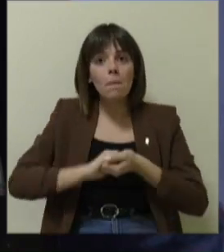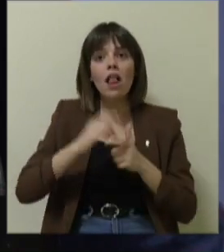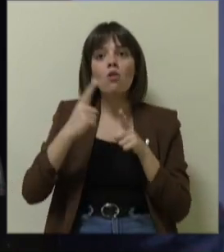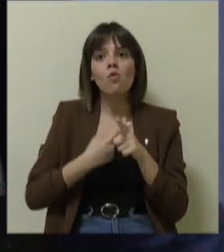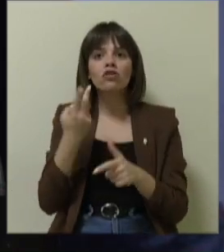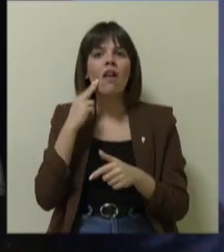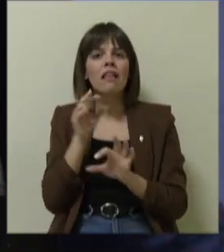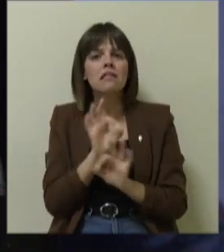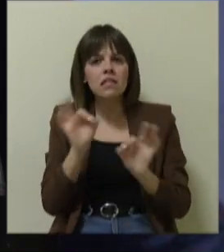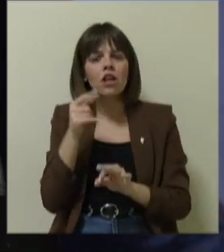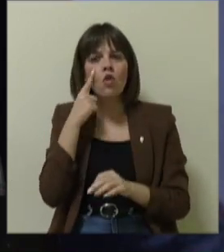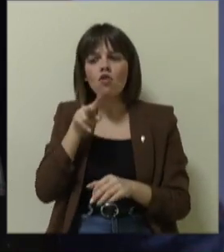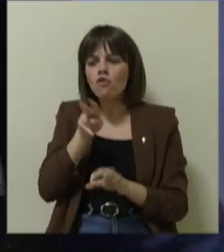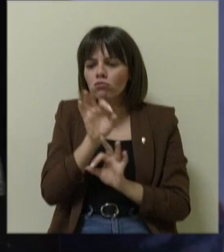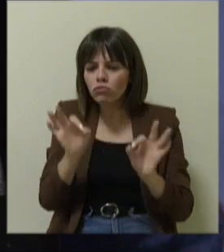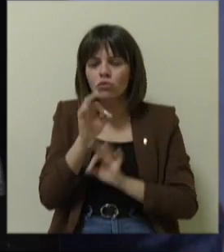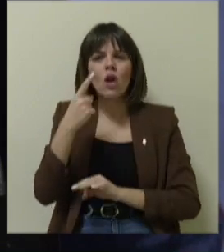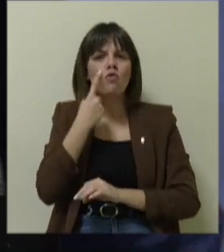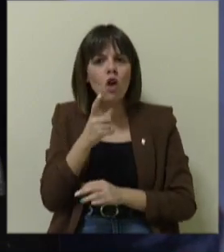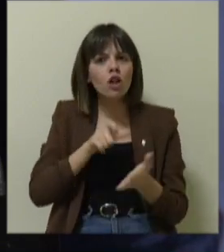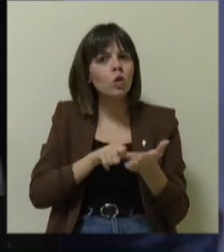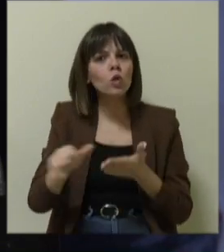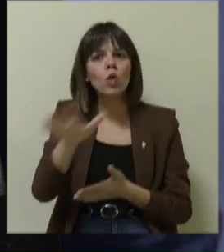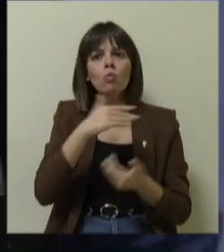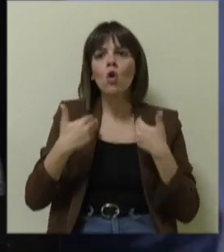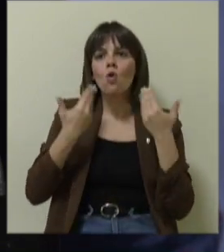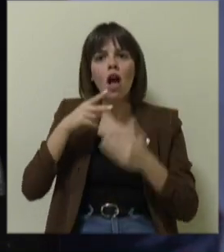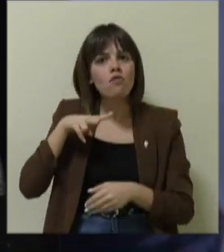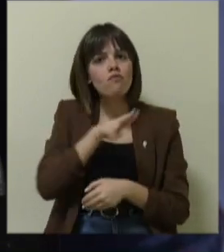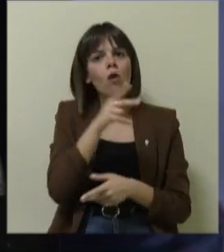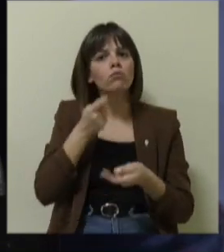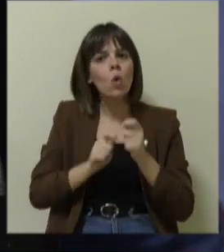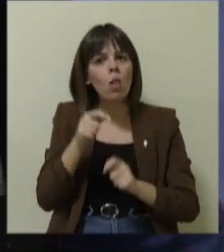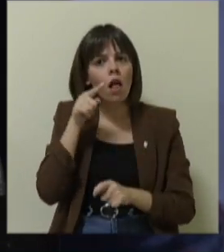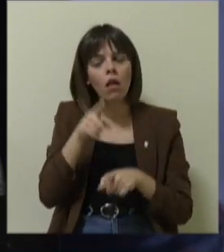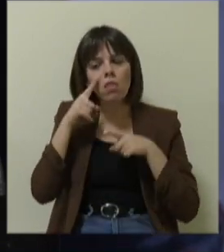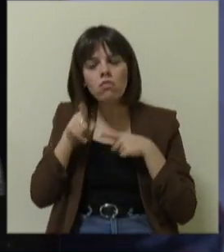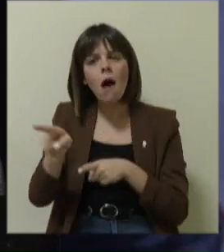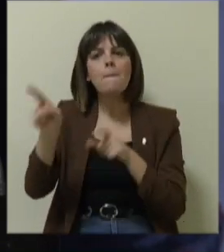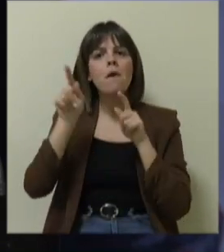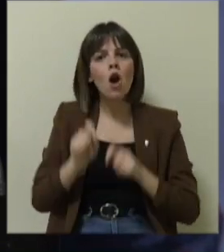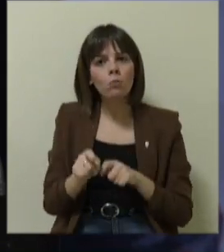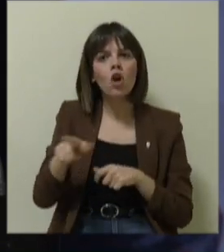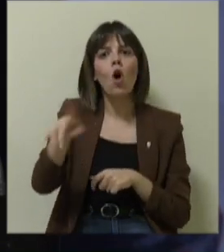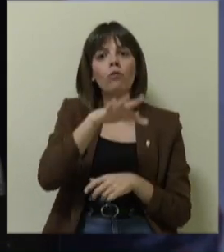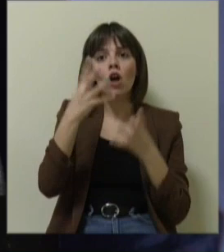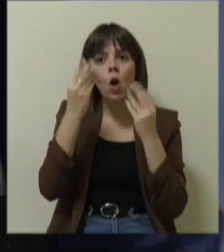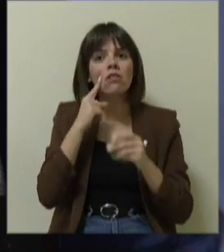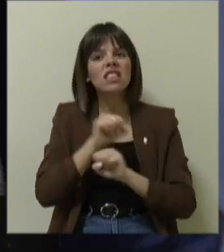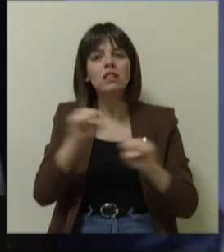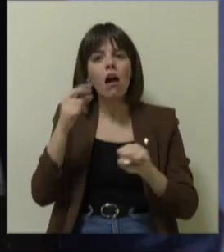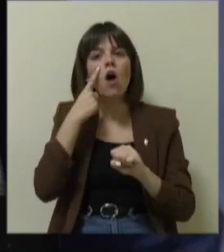usulsüzlük ve yolsuzlukları tüm hukuki yolları kullanarak takip edeceğiz ve oluşan